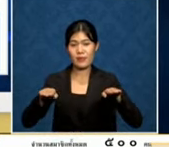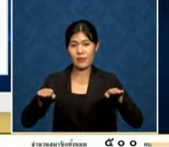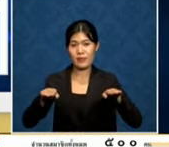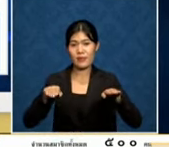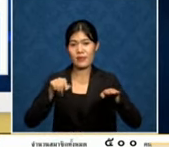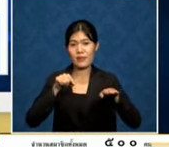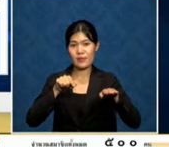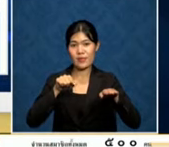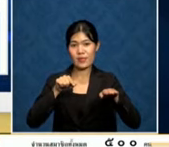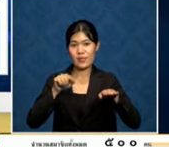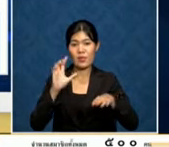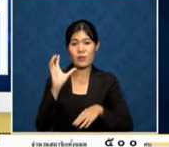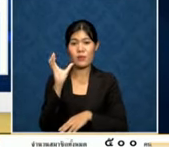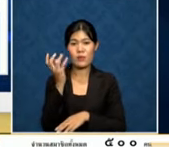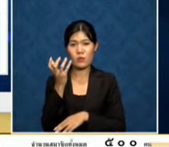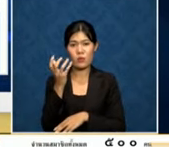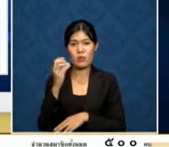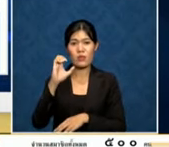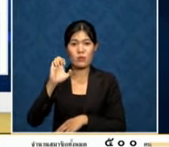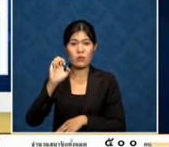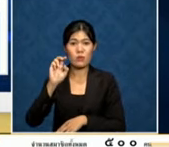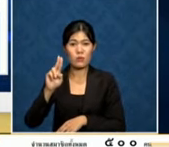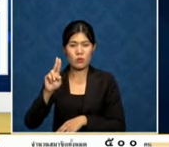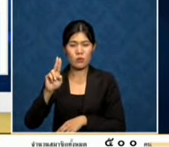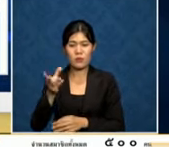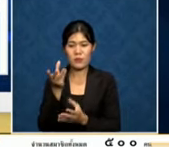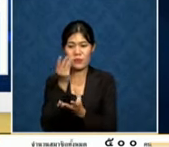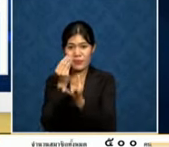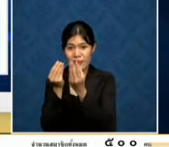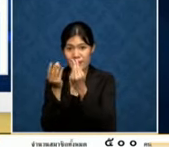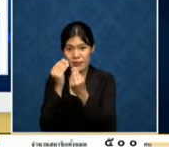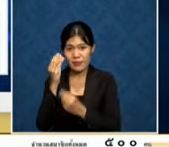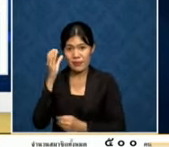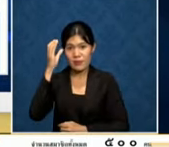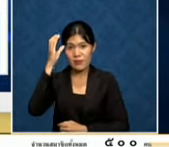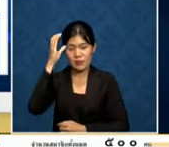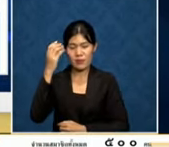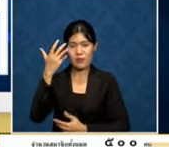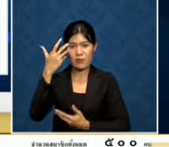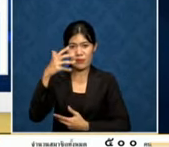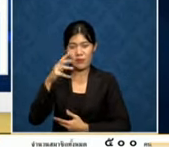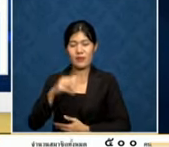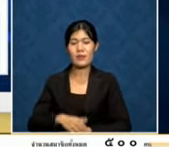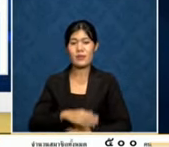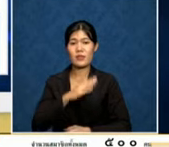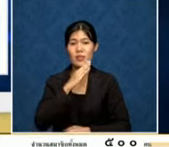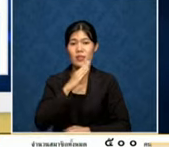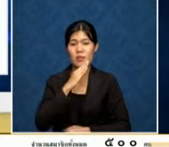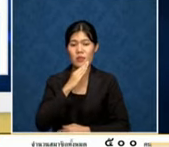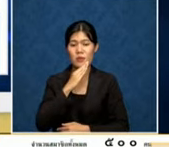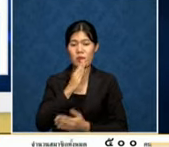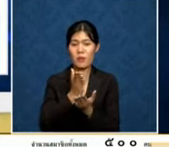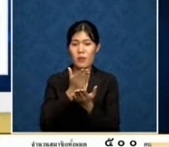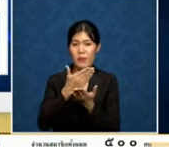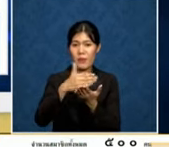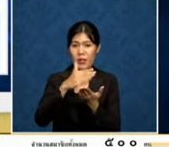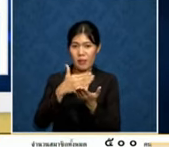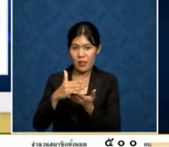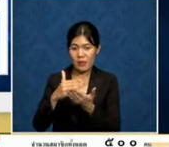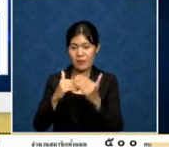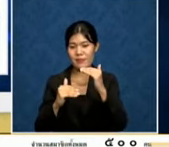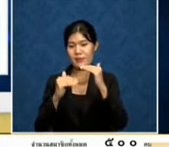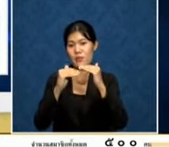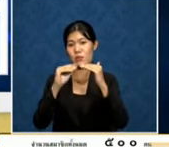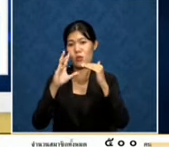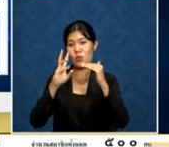EUก็มีผลศึกษาที่ชัดเจนว่าหากว่าหากสัดส่วนนี้เกิน